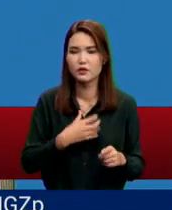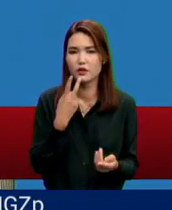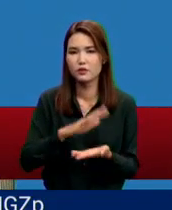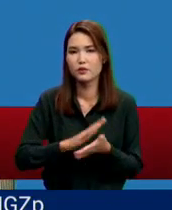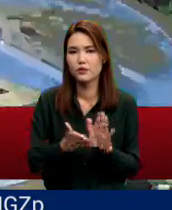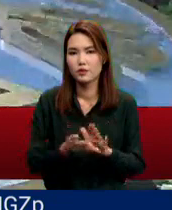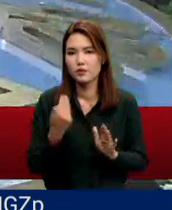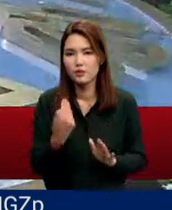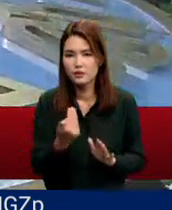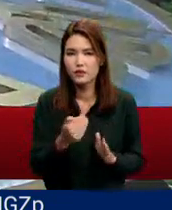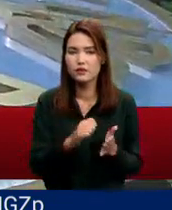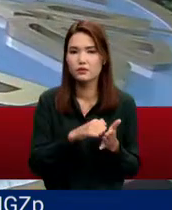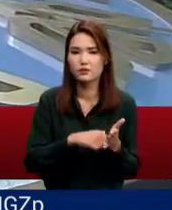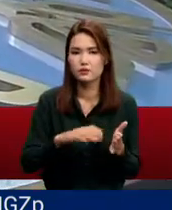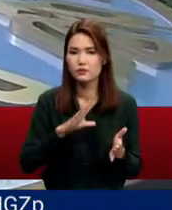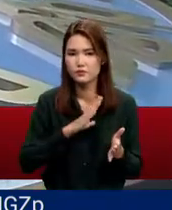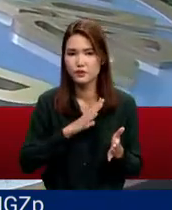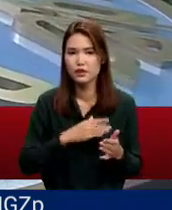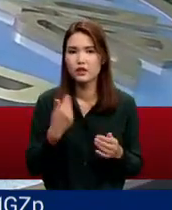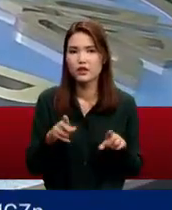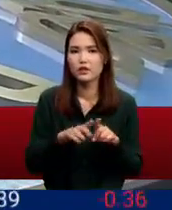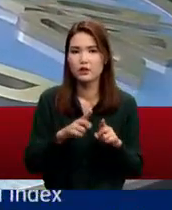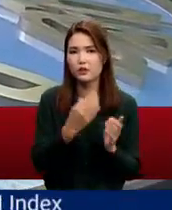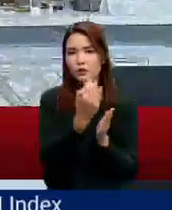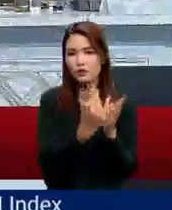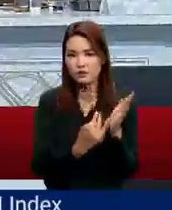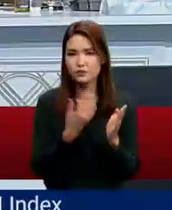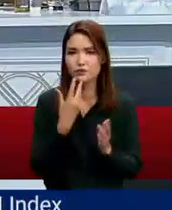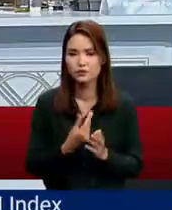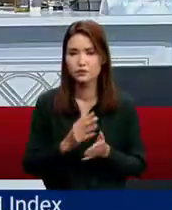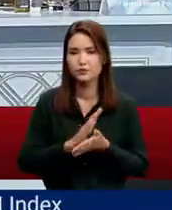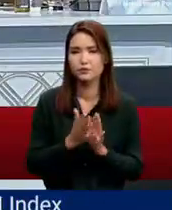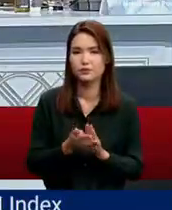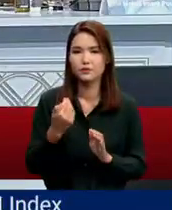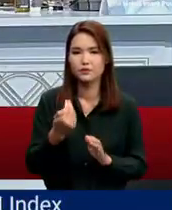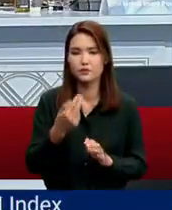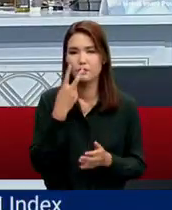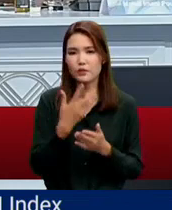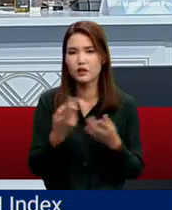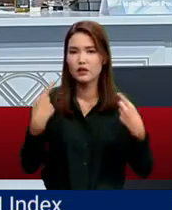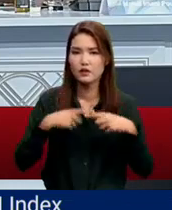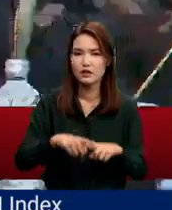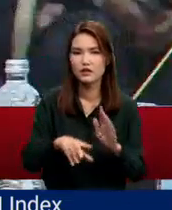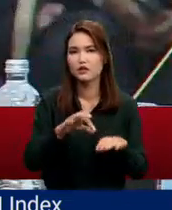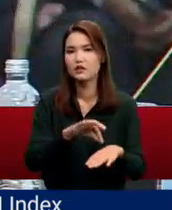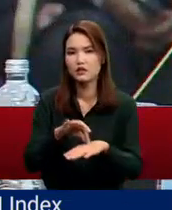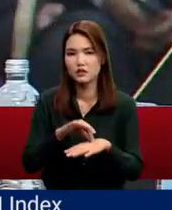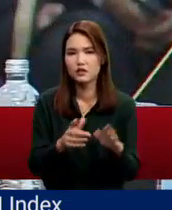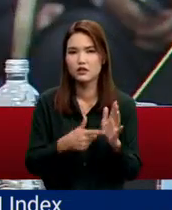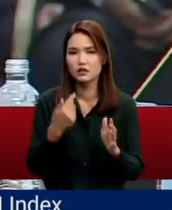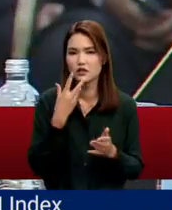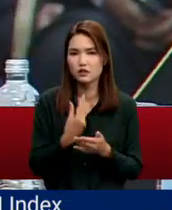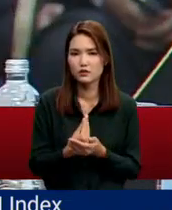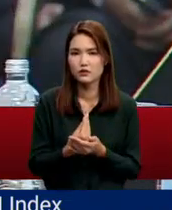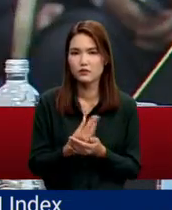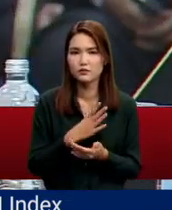көшбасшылар мен дін қайраткерлеріне тапсырылады. Ал Біріккен Ұлттар Ұйымының бас ассамблеясының 77-ші сессиясында ресми құжат ретінде